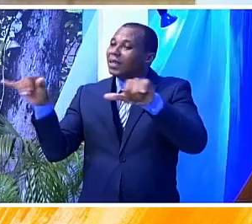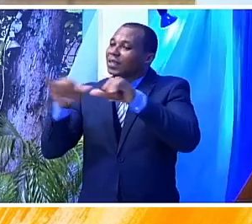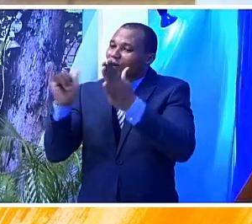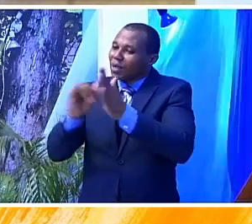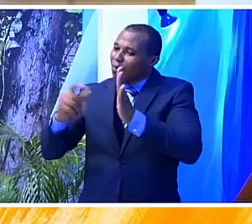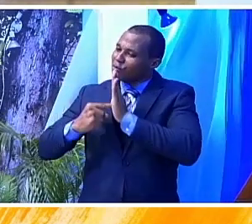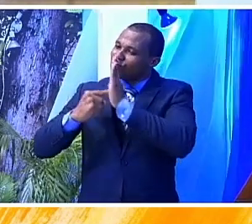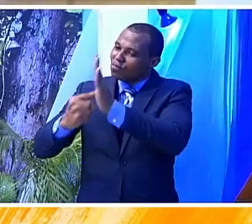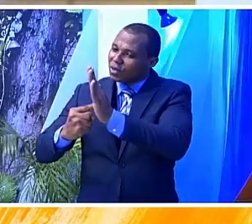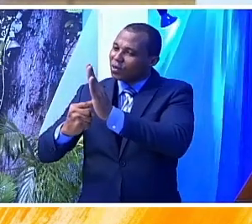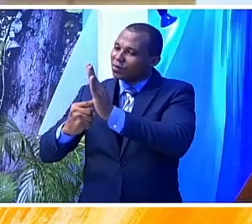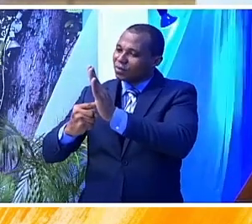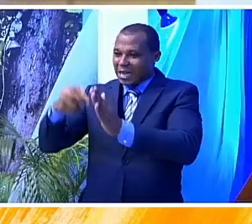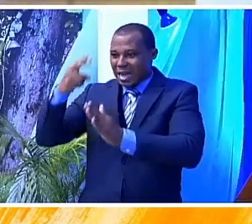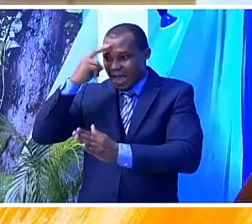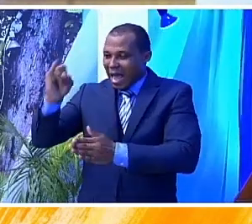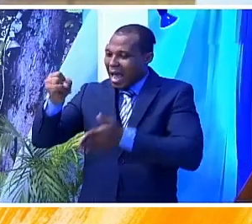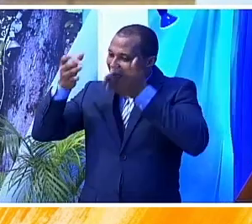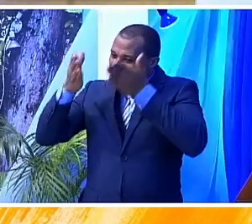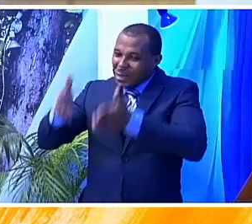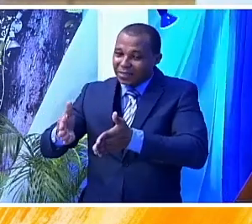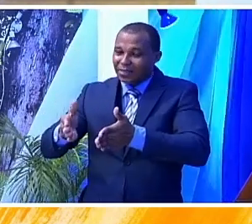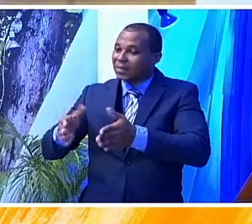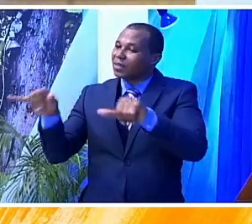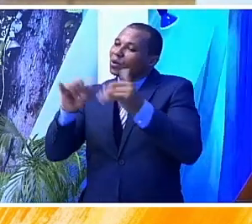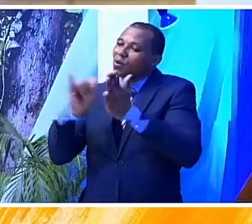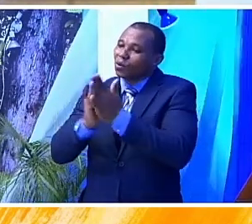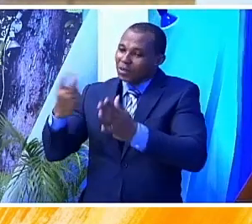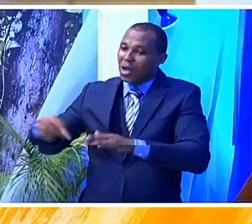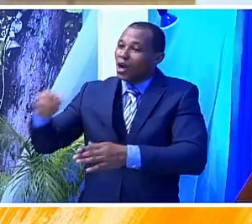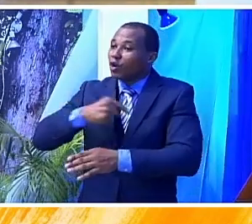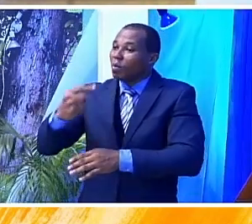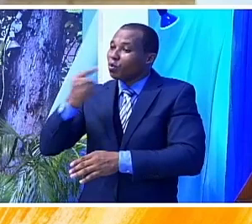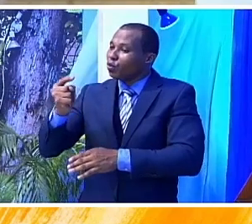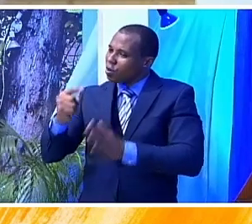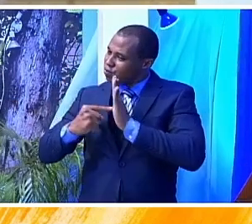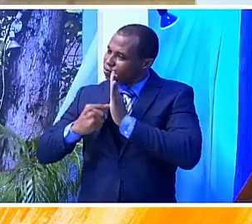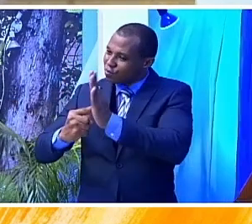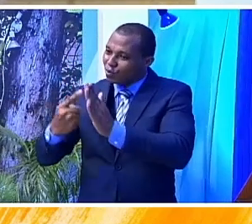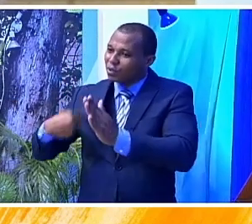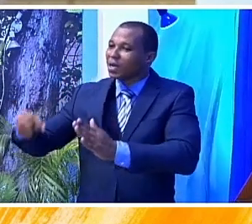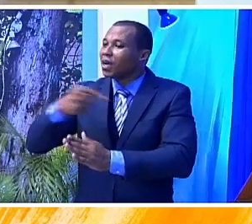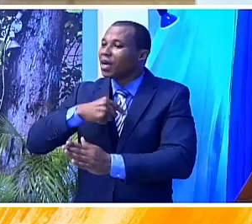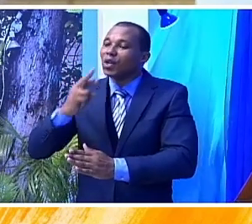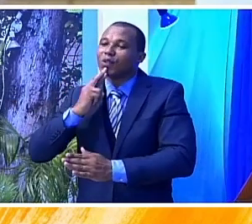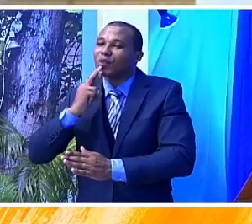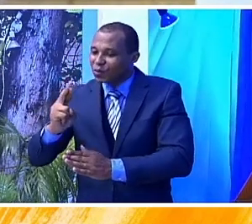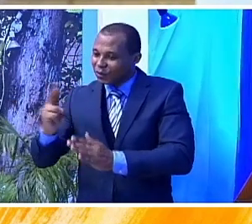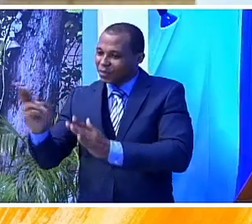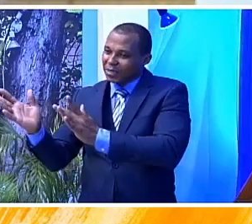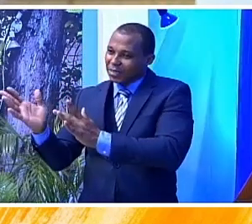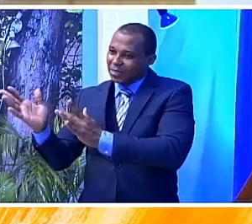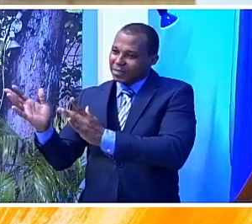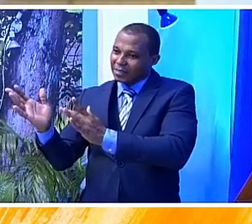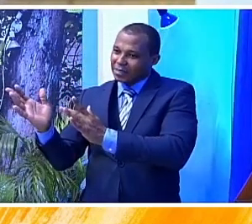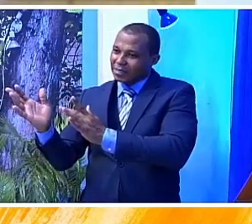pour nous montrer nous c'est chrétien. Et faut nous comprendre ce avec frère nous yo que nous pas arrêter seulement à parler dans